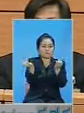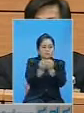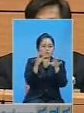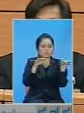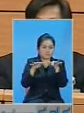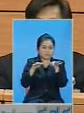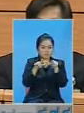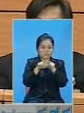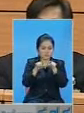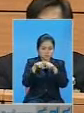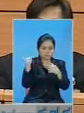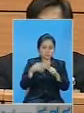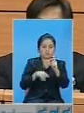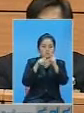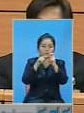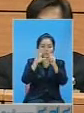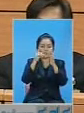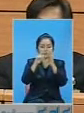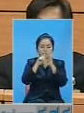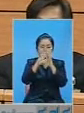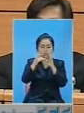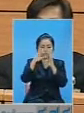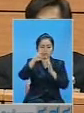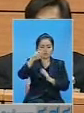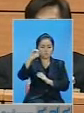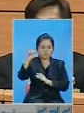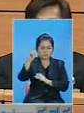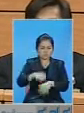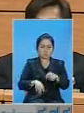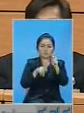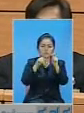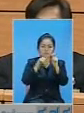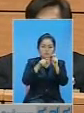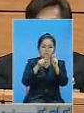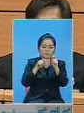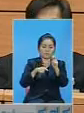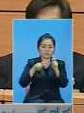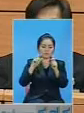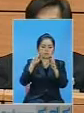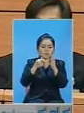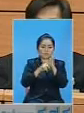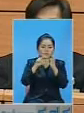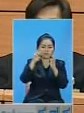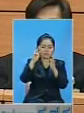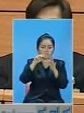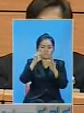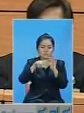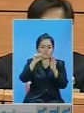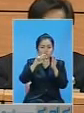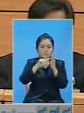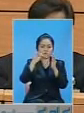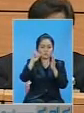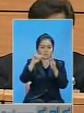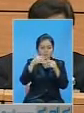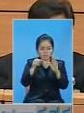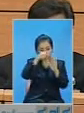าะยิ่งที่อำเภอเชียงแสนและแม่สายแม้แต่พี่น้องประชาชนที่อาศัยอยู่ในกรุงเทพมหานครโดยเฉพาะยิ่งที่อาศัยอยู่ในตึกสูงอ